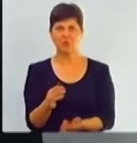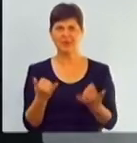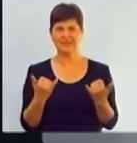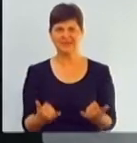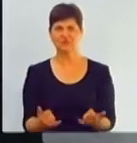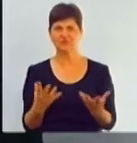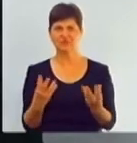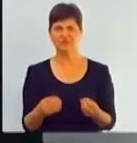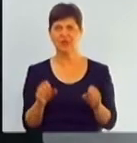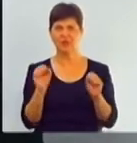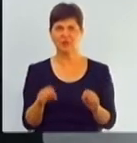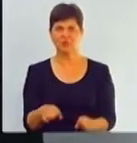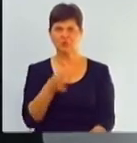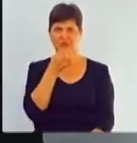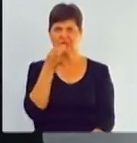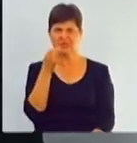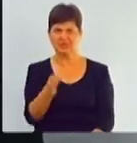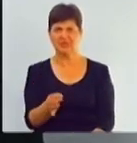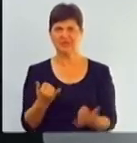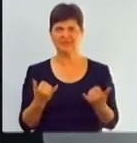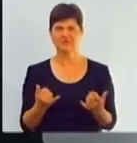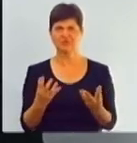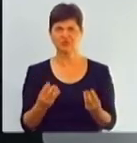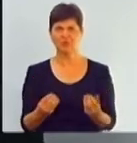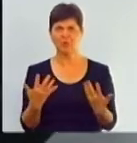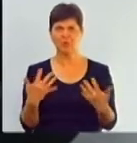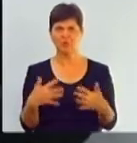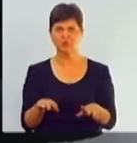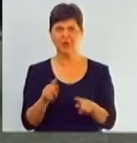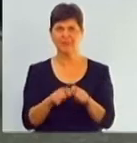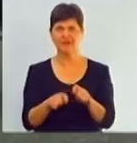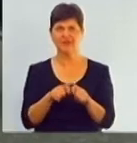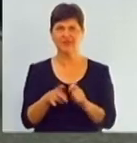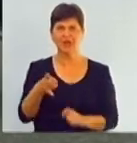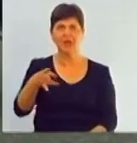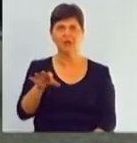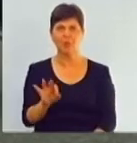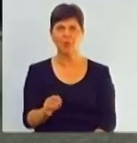можу зазначити, що на сьогоднішній день вже перевірено у нас